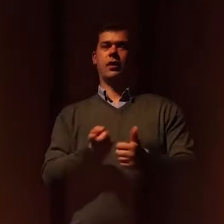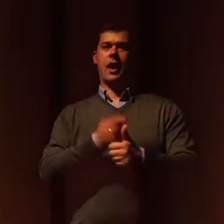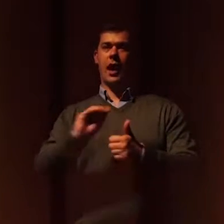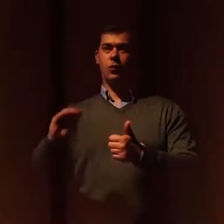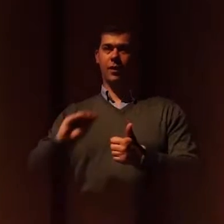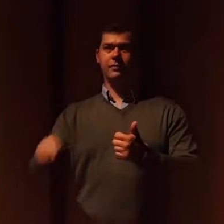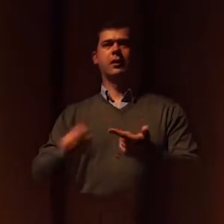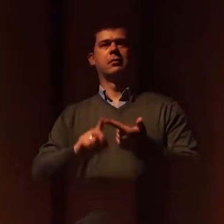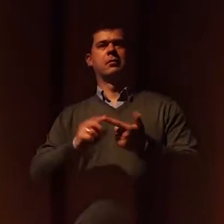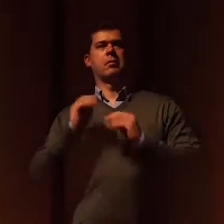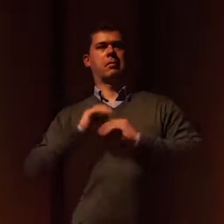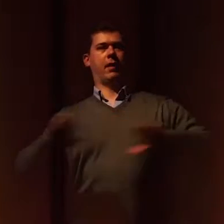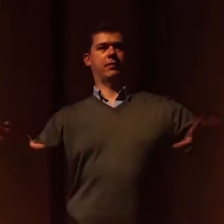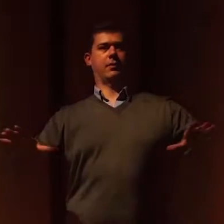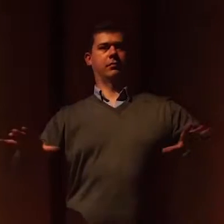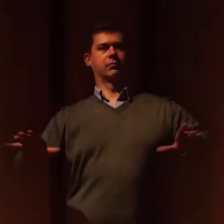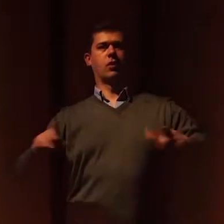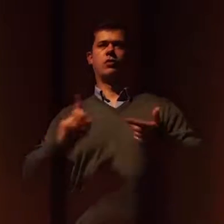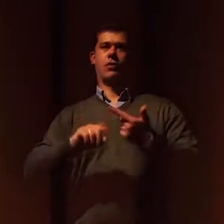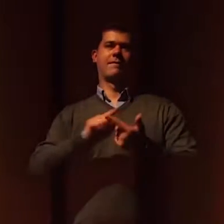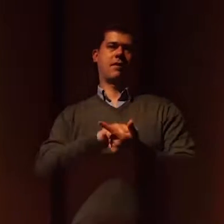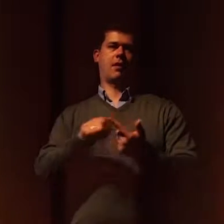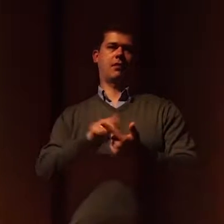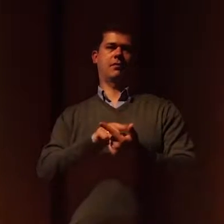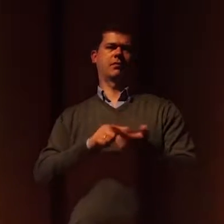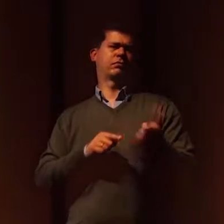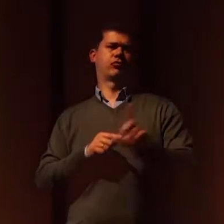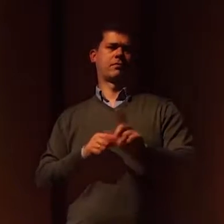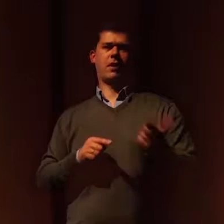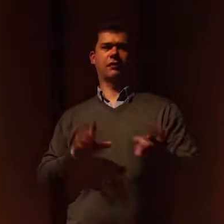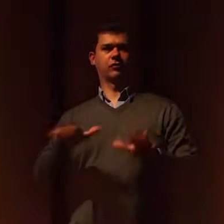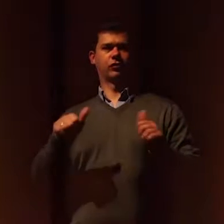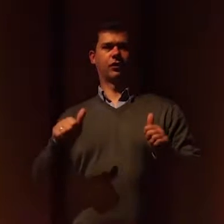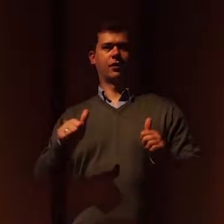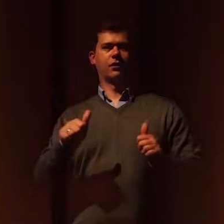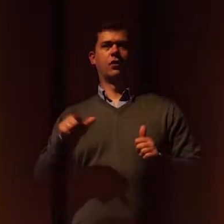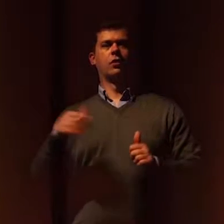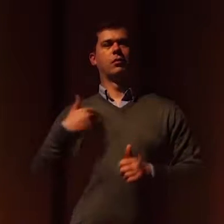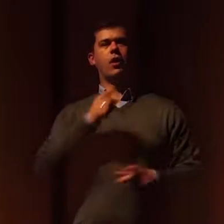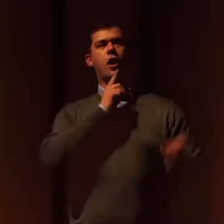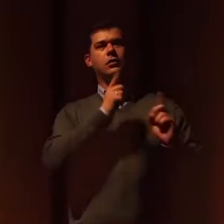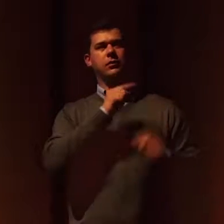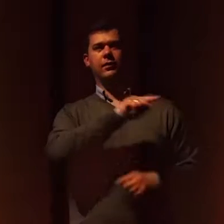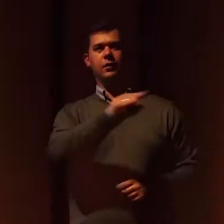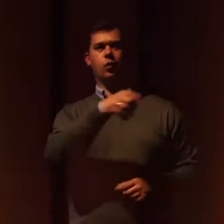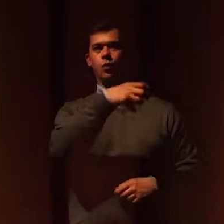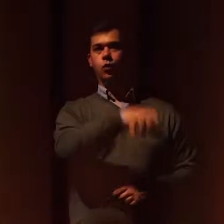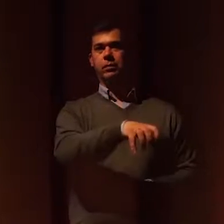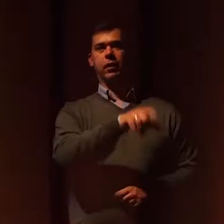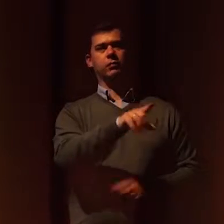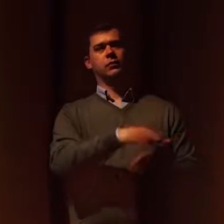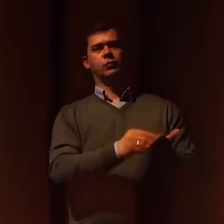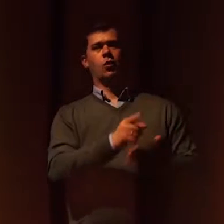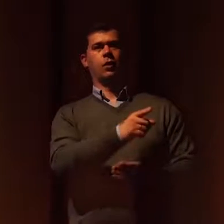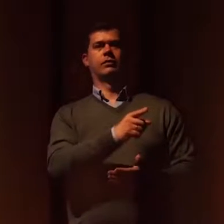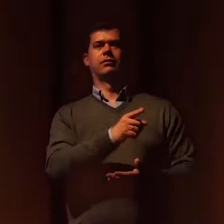pełnomocniczka media i edukacja to się właściwie wszystko jedno czym rozmawialiśmy z grupami które są narażone z powodu